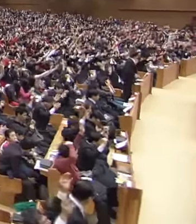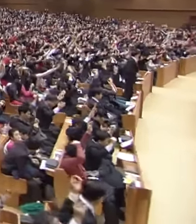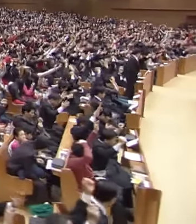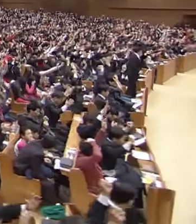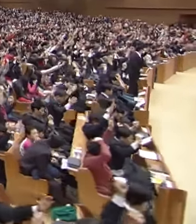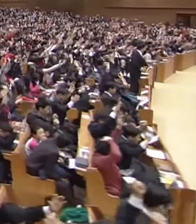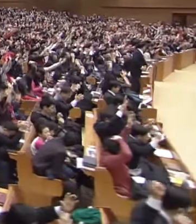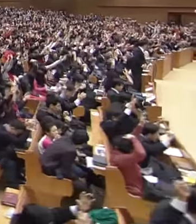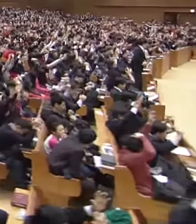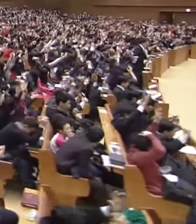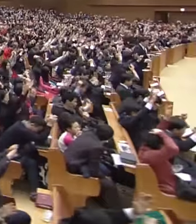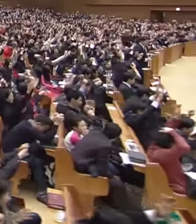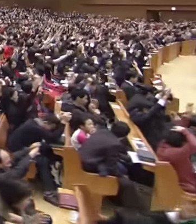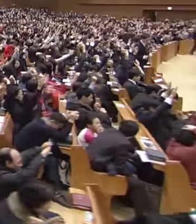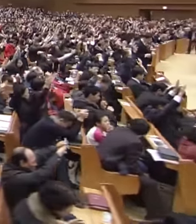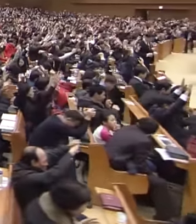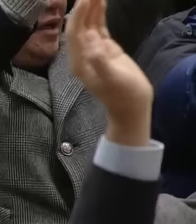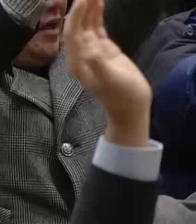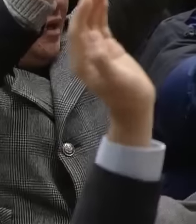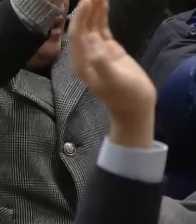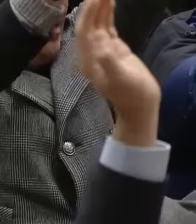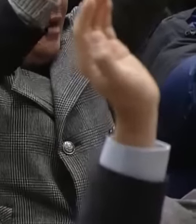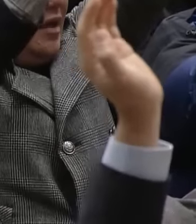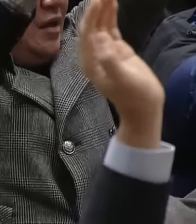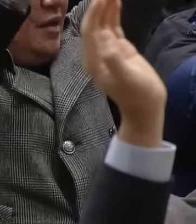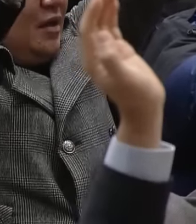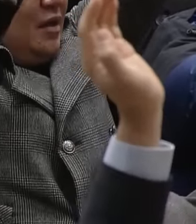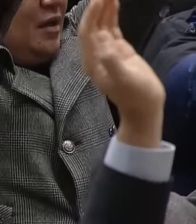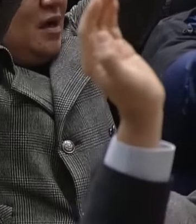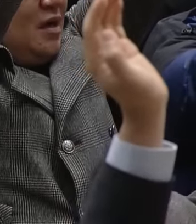주님 불쌍히 여기시옵소서. 도순 번쩍 들고